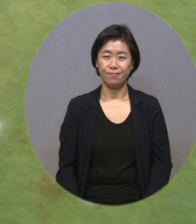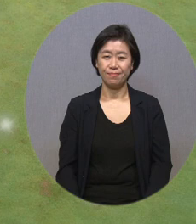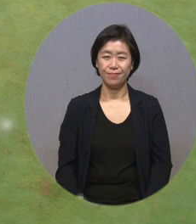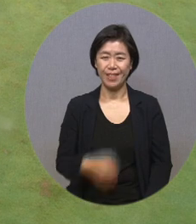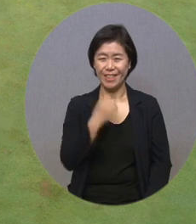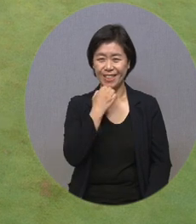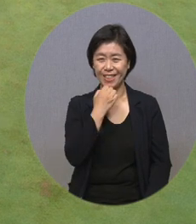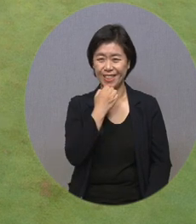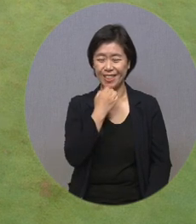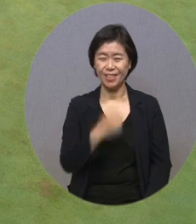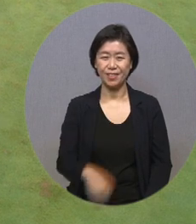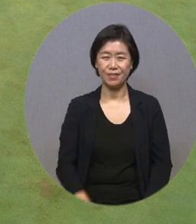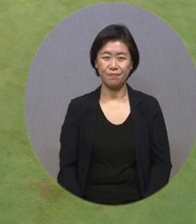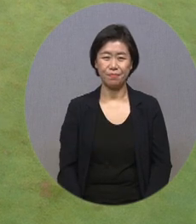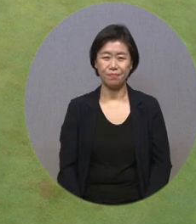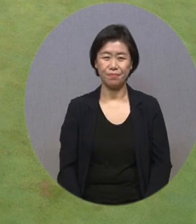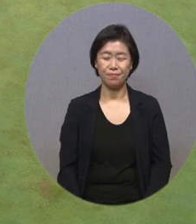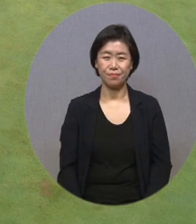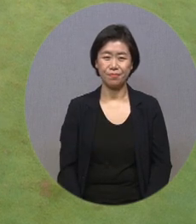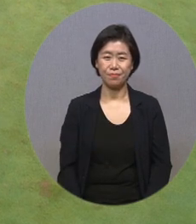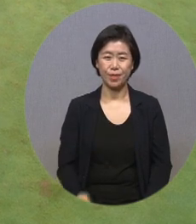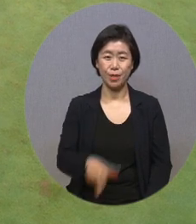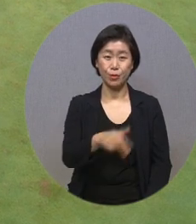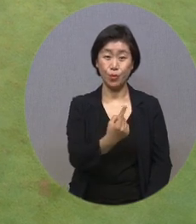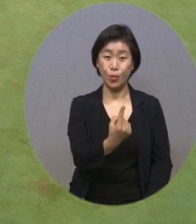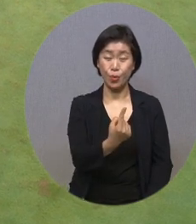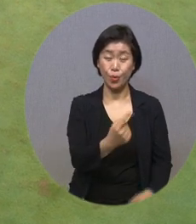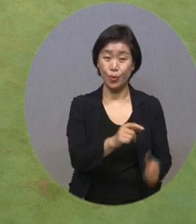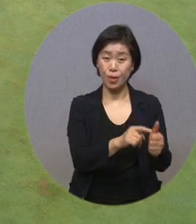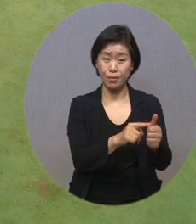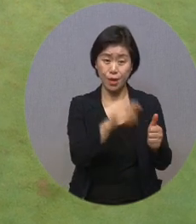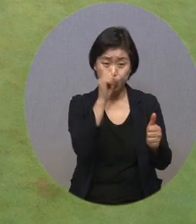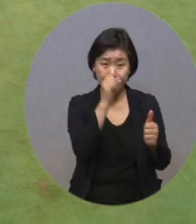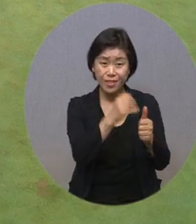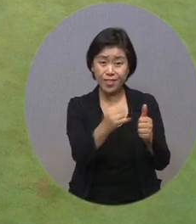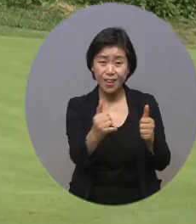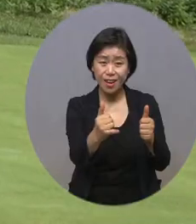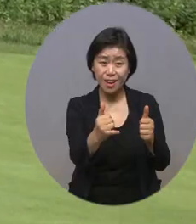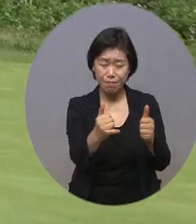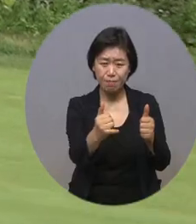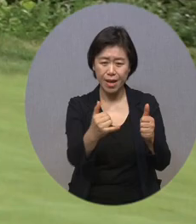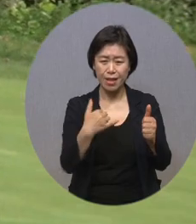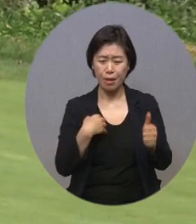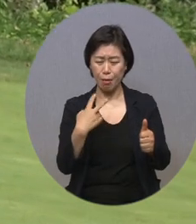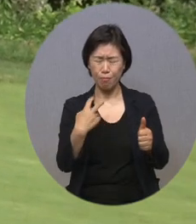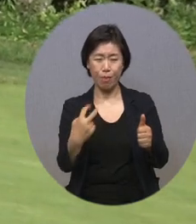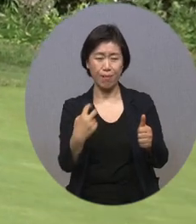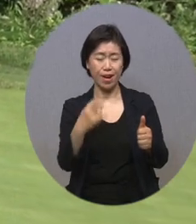아우 나 안티 생기는 거 아니야? 조동혁 씨 생길 거 같아. 아우 나 생명의 위협을 느끼는 거 아니야 나?